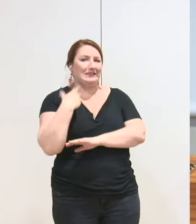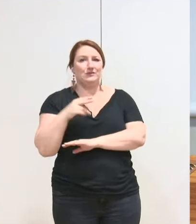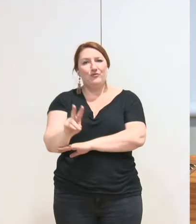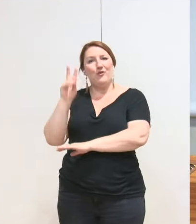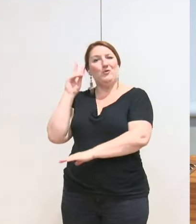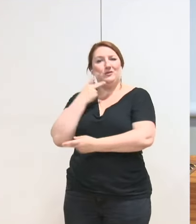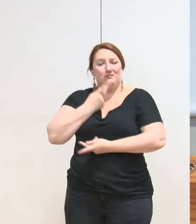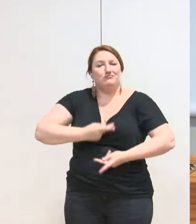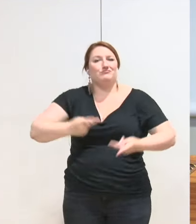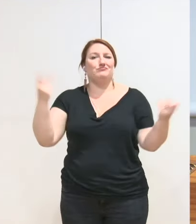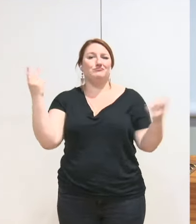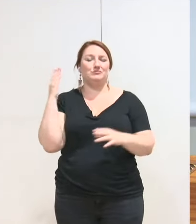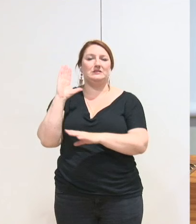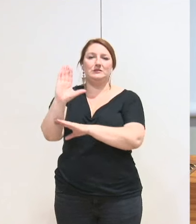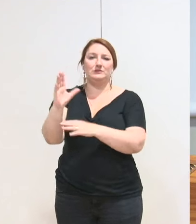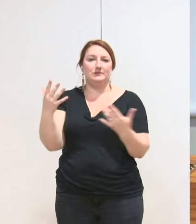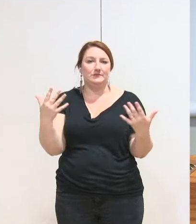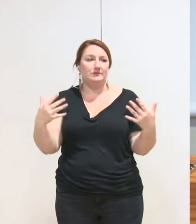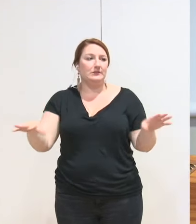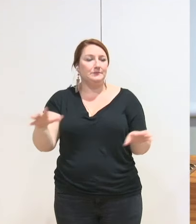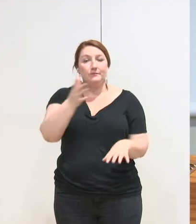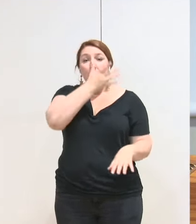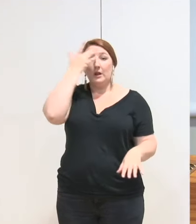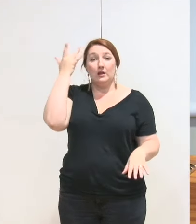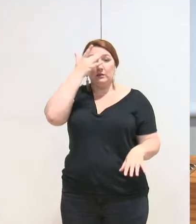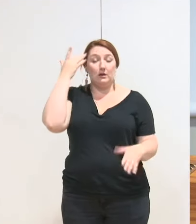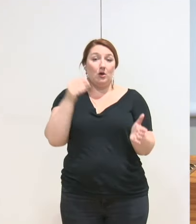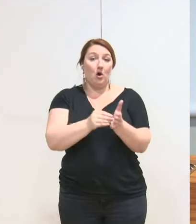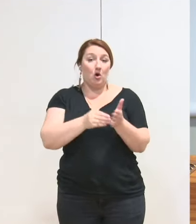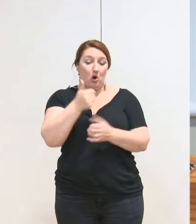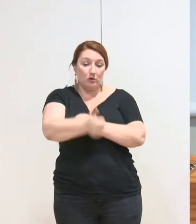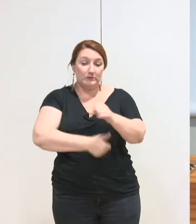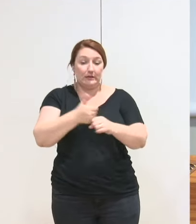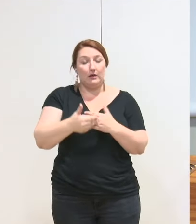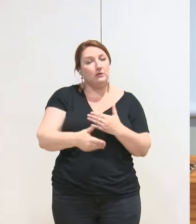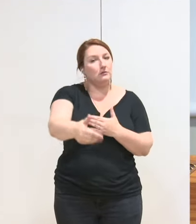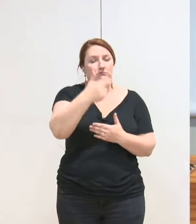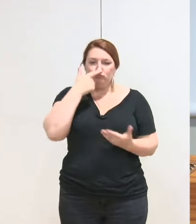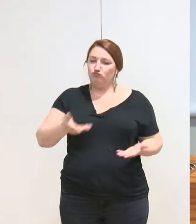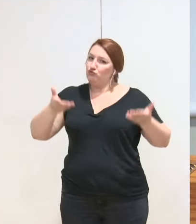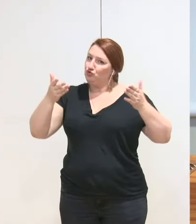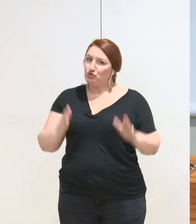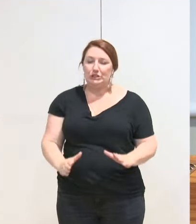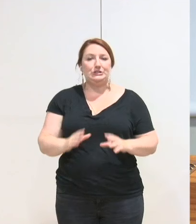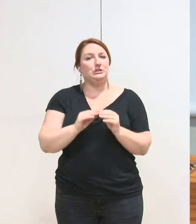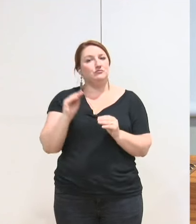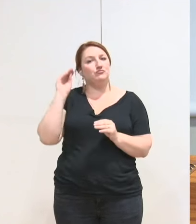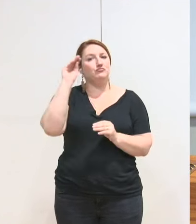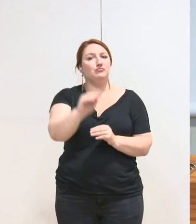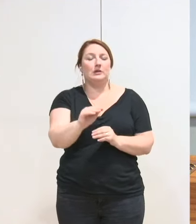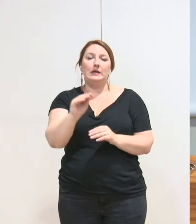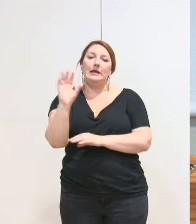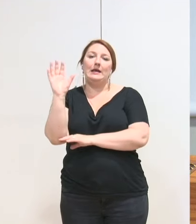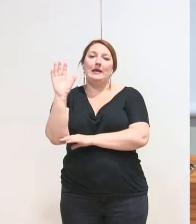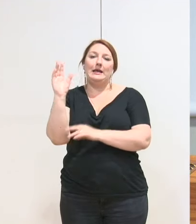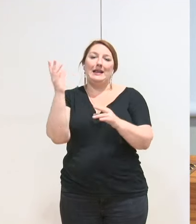été qui cette année encore pour lequel nous avons cette année encore fait le choix de reconduire notamment l'été au parc